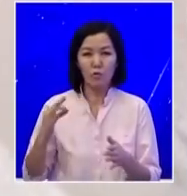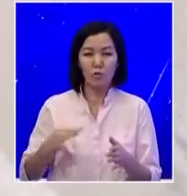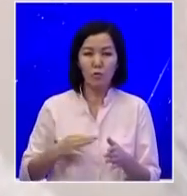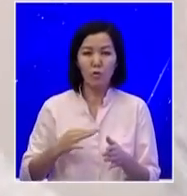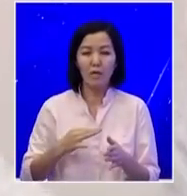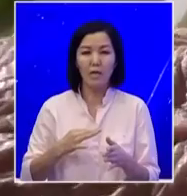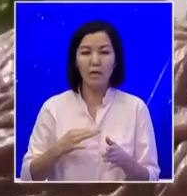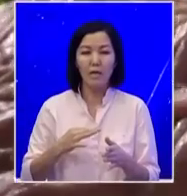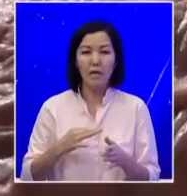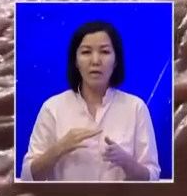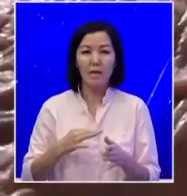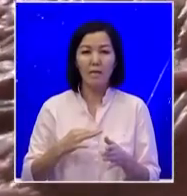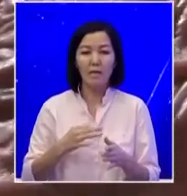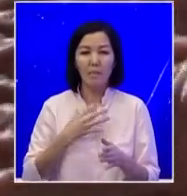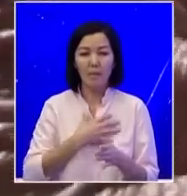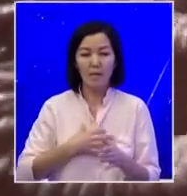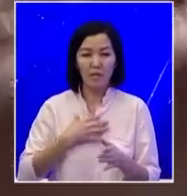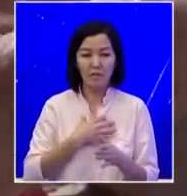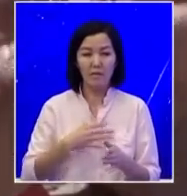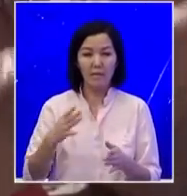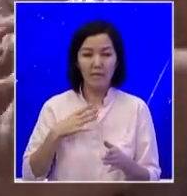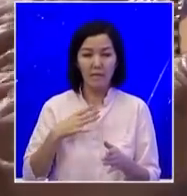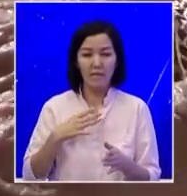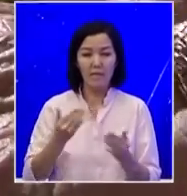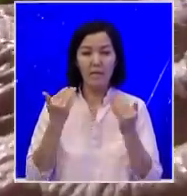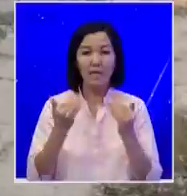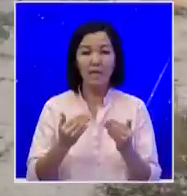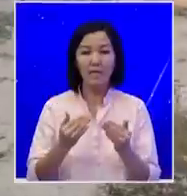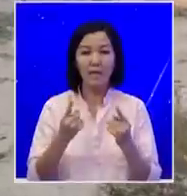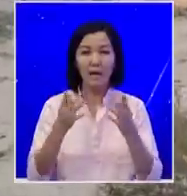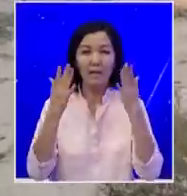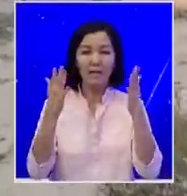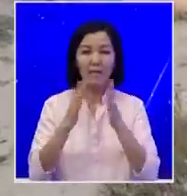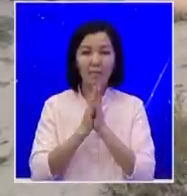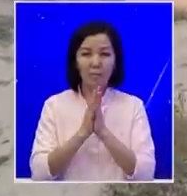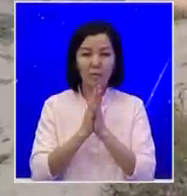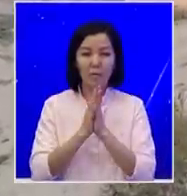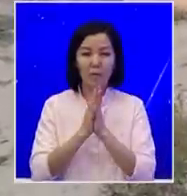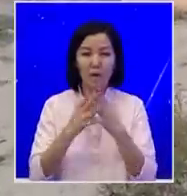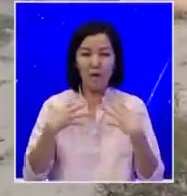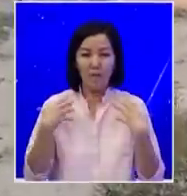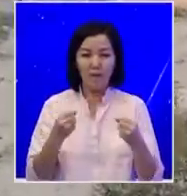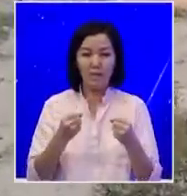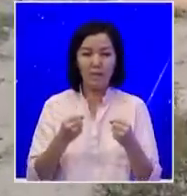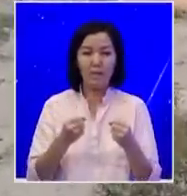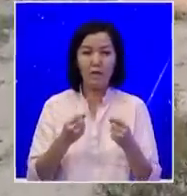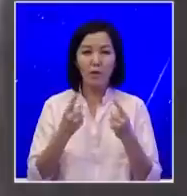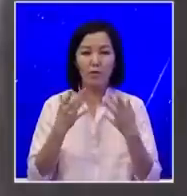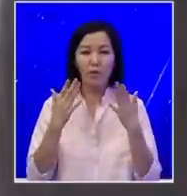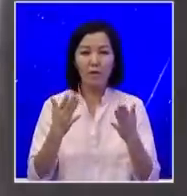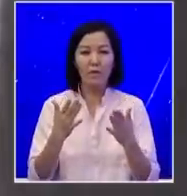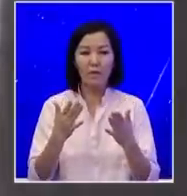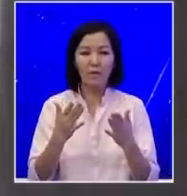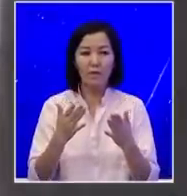деп аңырапты. Мойнына көгеннің бұршағын салып, Алладан үшеуінен топырақ бұйыруын тілепті. Құдайдың құдіреті